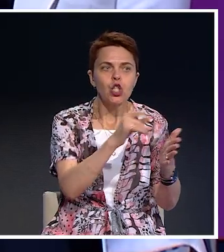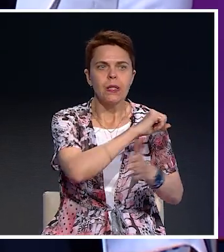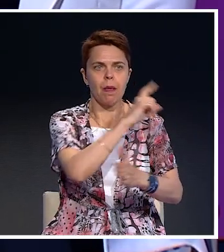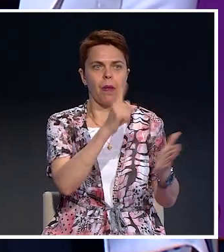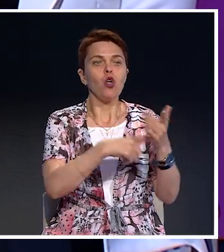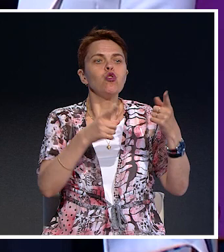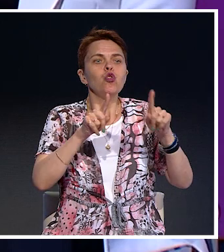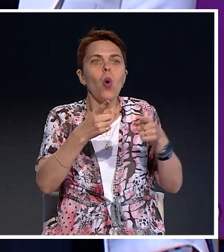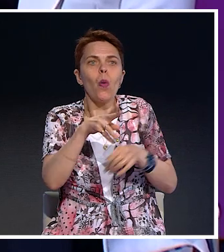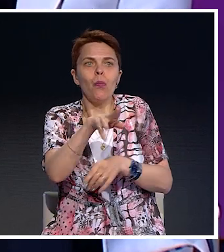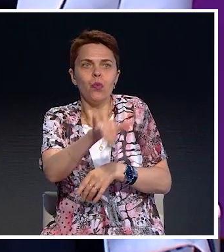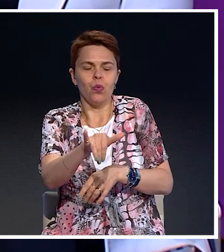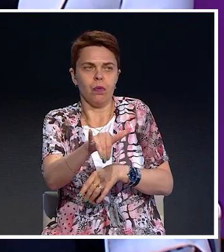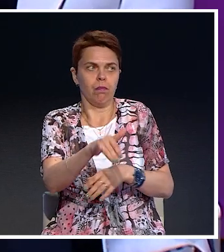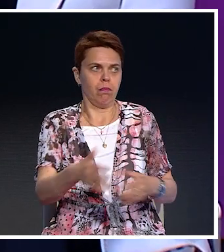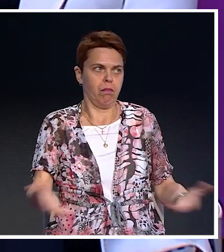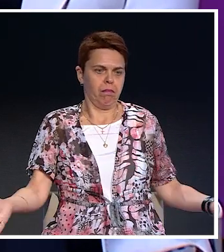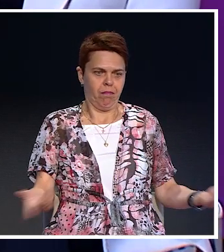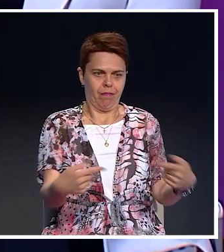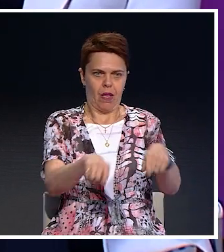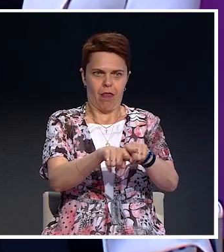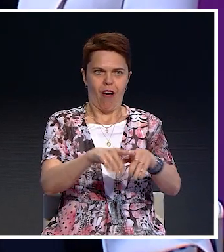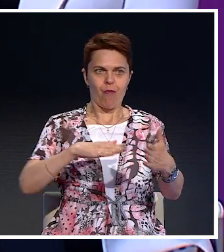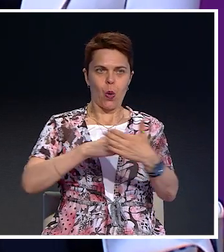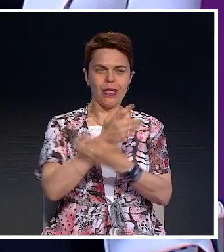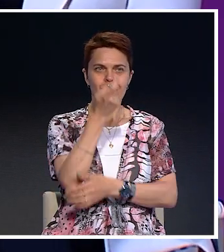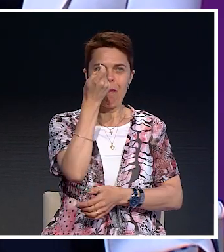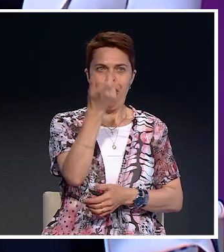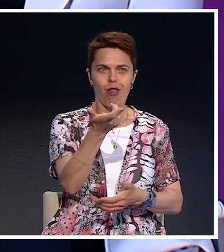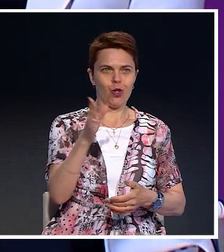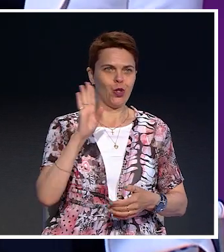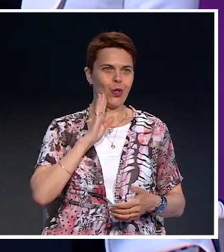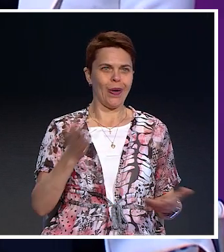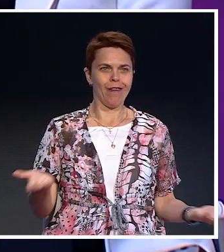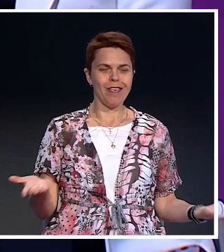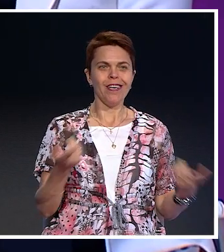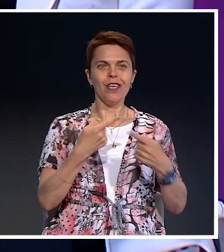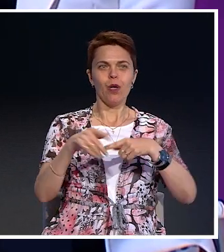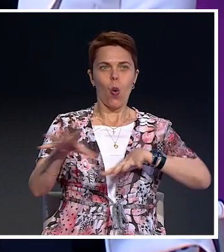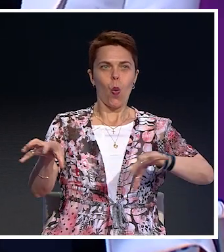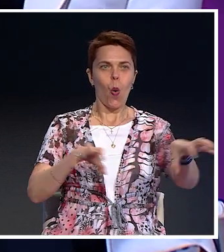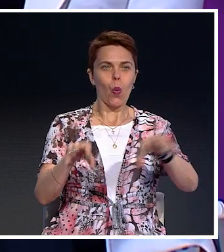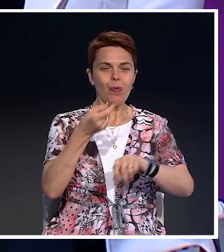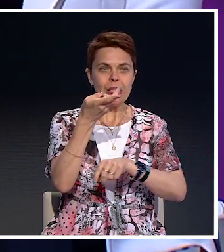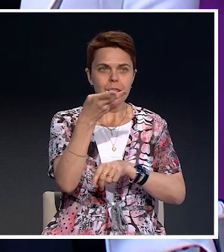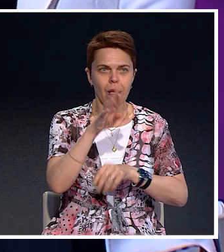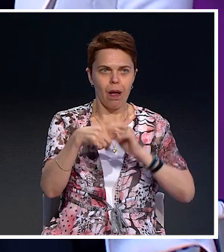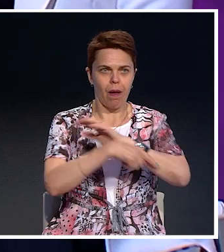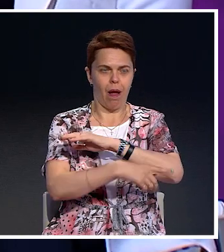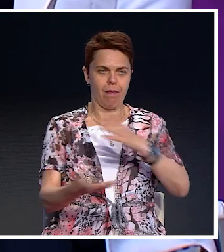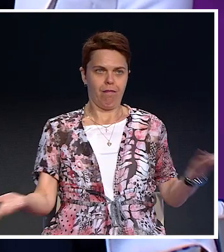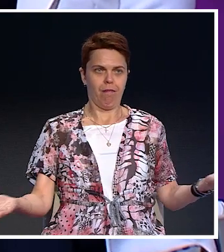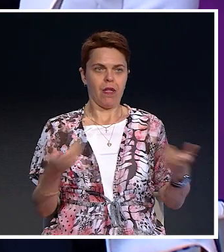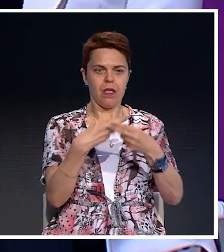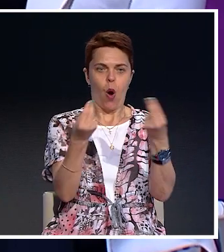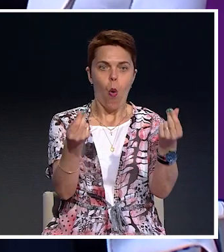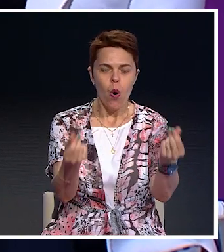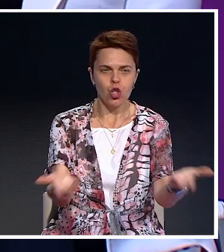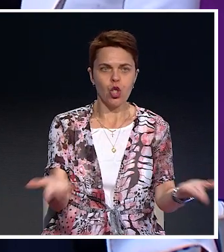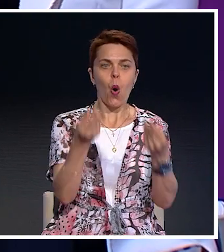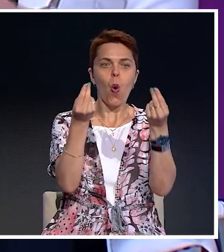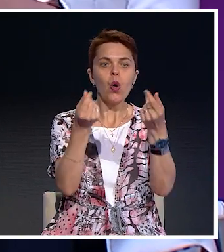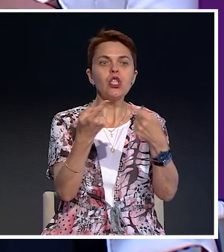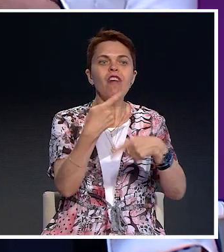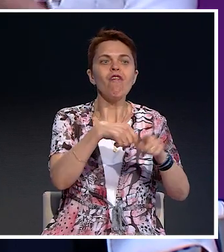чому в політиці так мало жінок. Тому що політика – це була завжди корупція, корупція – це були завжди кошти.